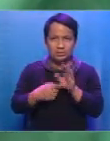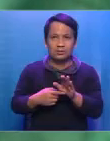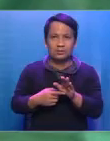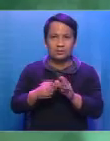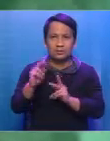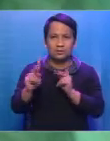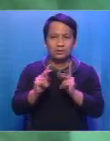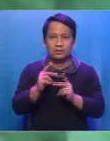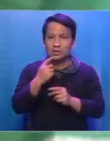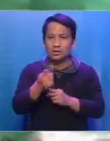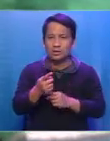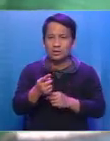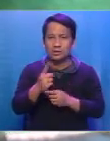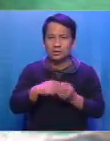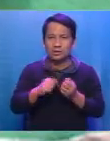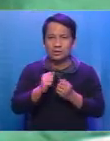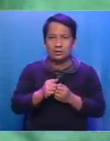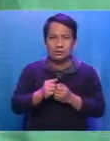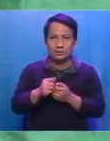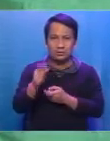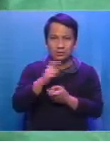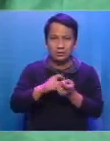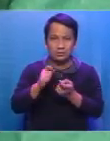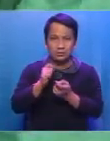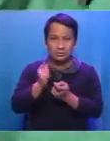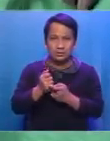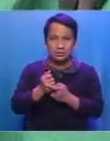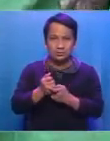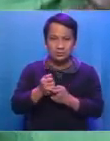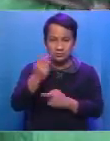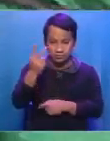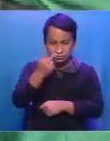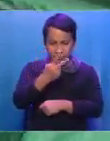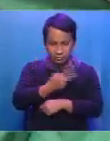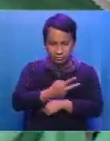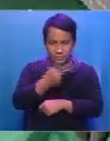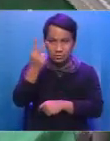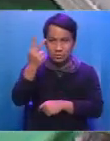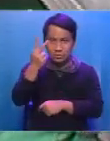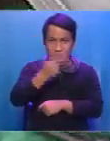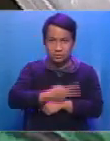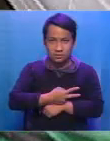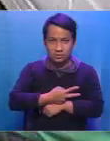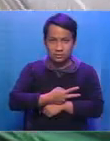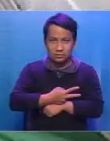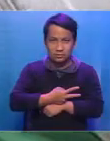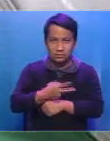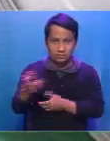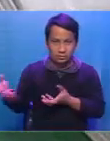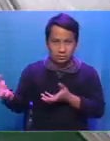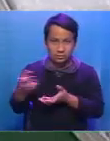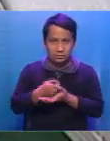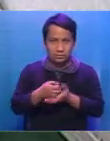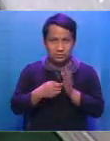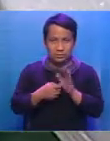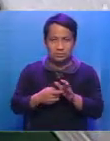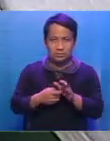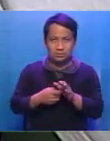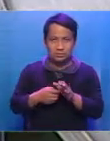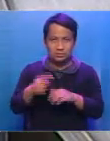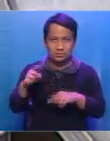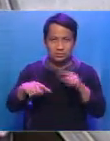tao. Ang kagandahan pa nito, nagtakda nga na nga 2 araw kada linggo na schedule ng pangongolekta ng mga